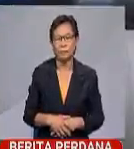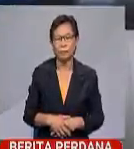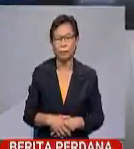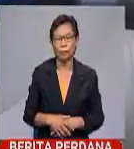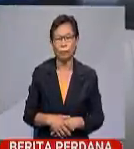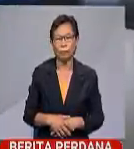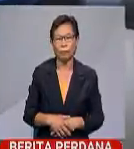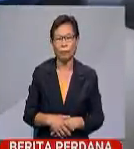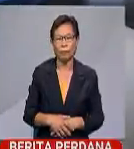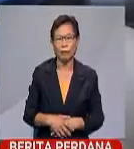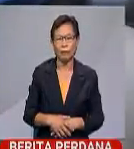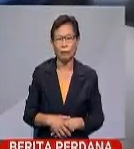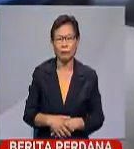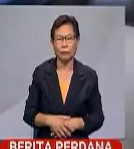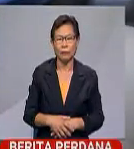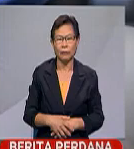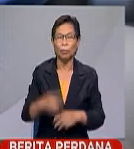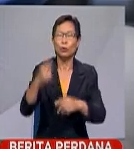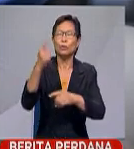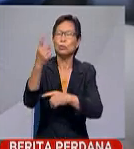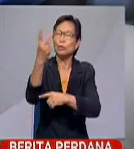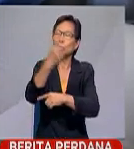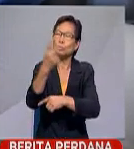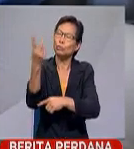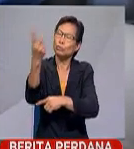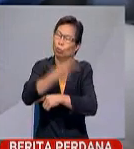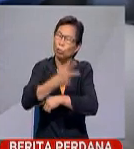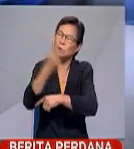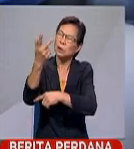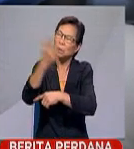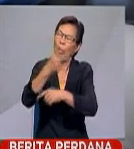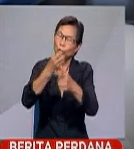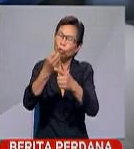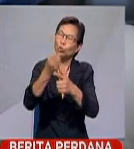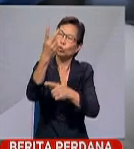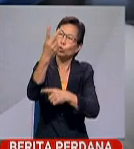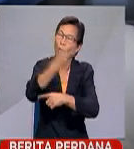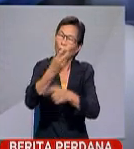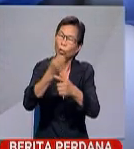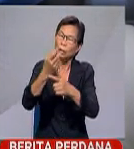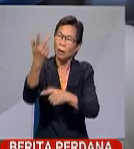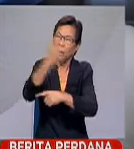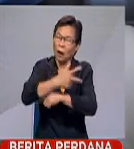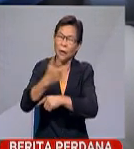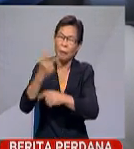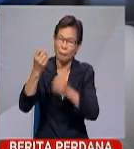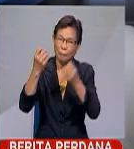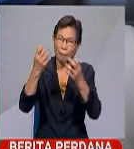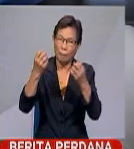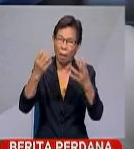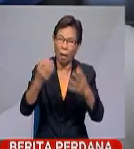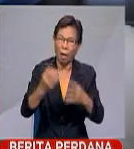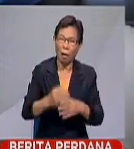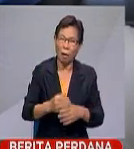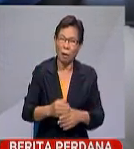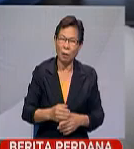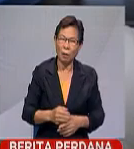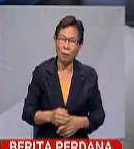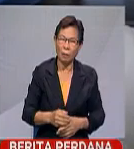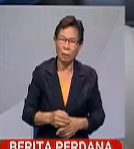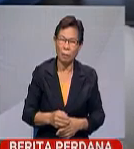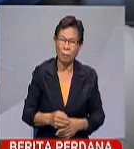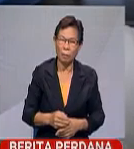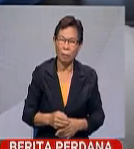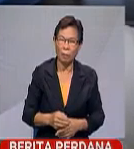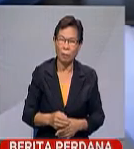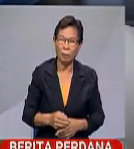Kerana kita lihat dalam 2-3 hari yang lalu, banyak paparan yang telah pun dikongsikan di mana kemudiannya didapati bahawa ia